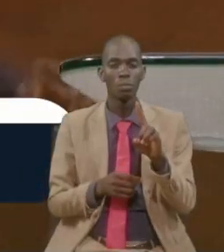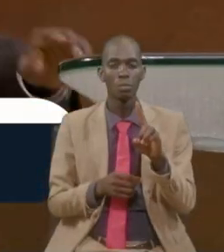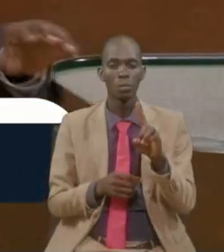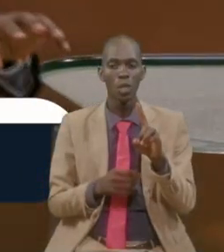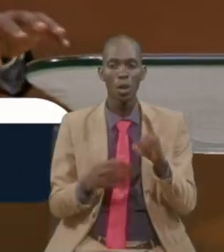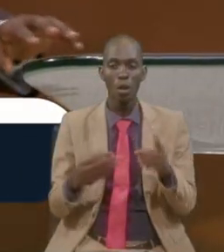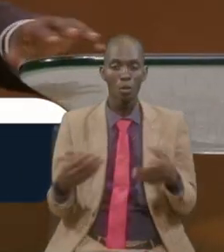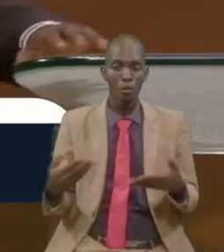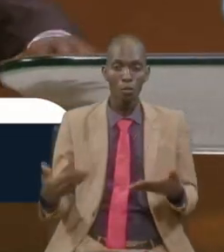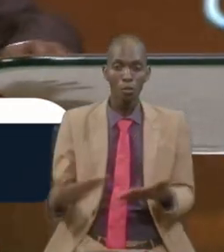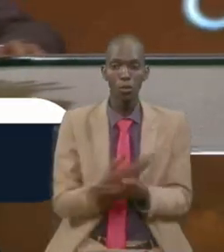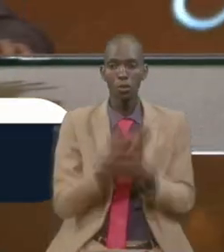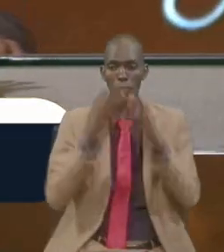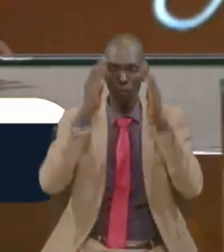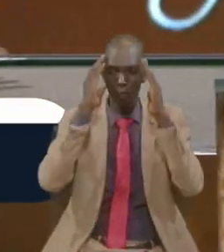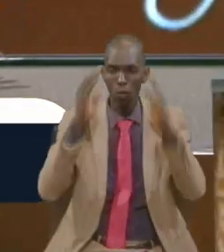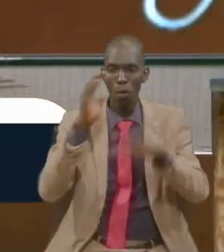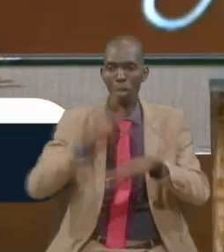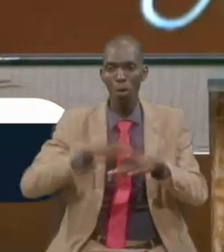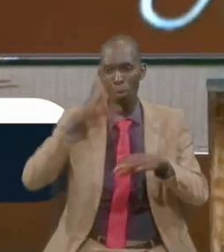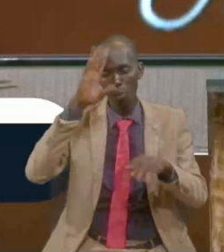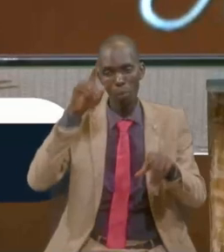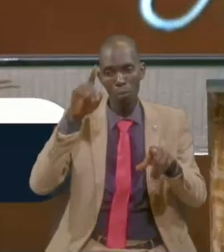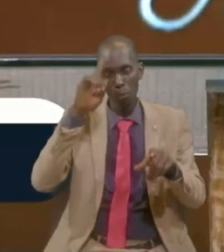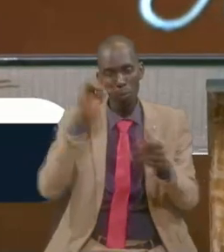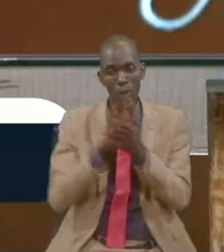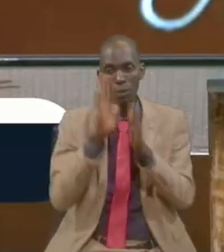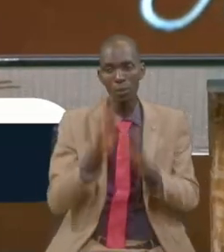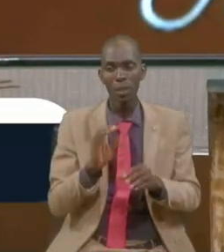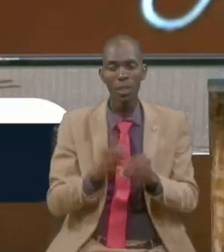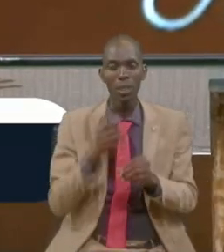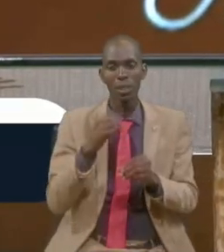nouvelle concentration sur les frères en la foi. Deux,